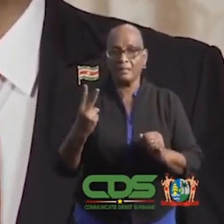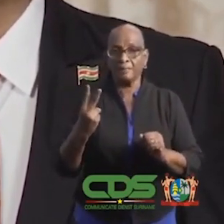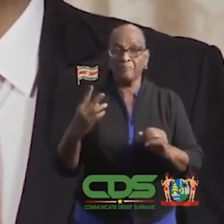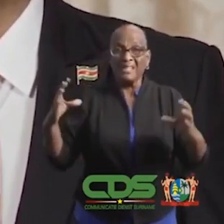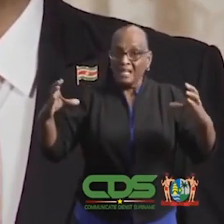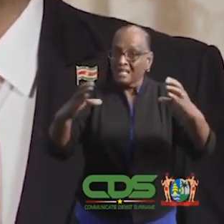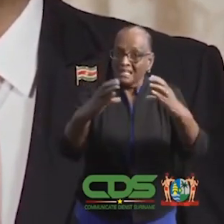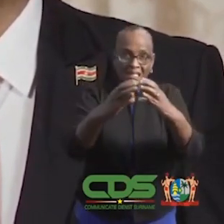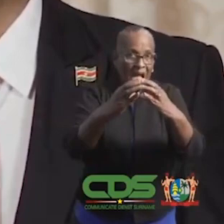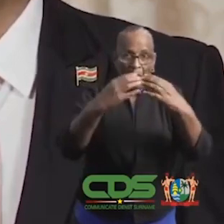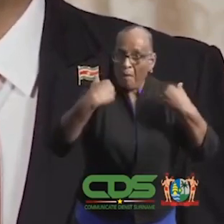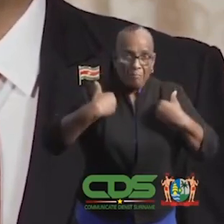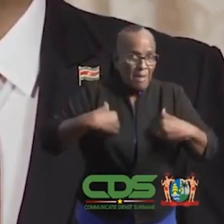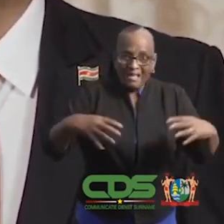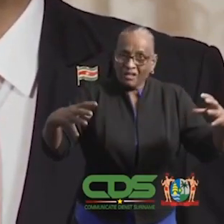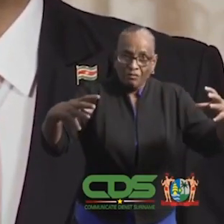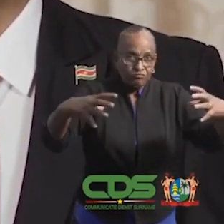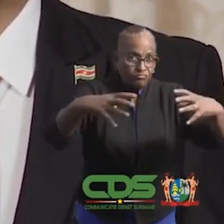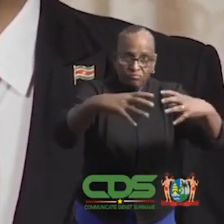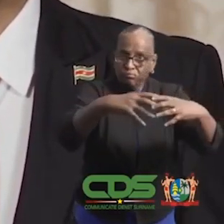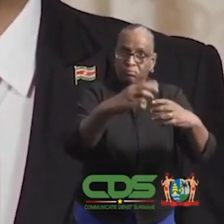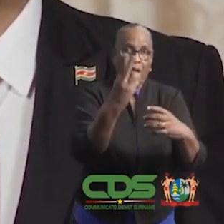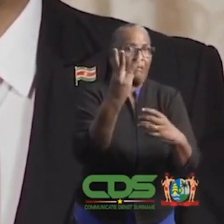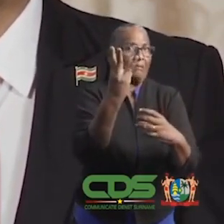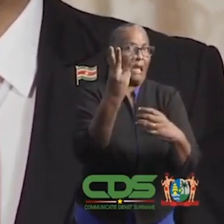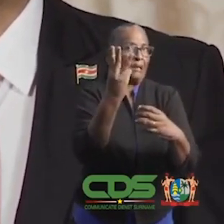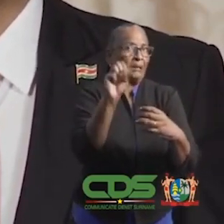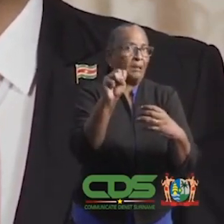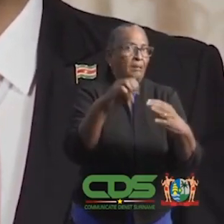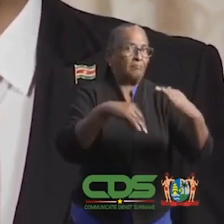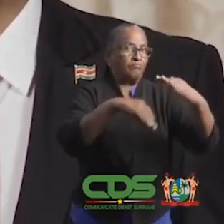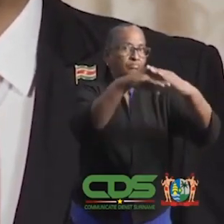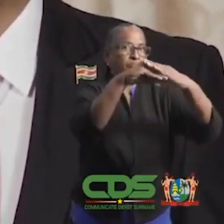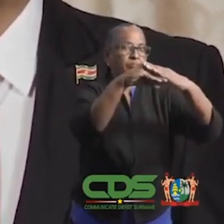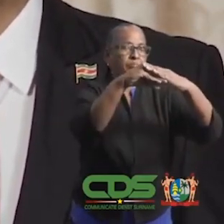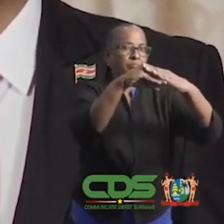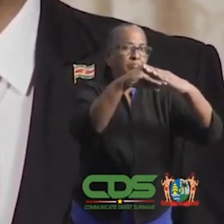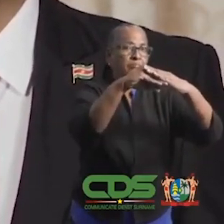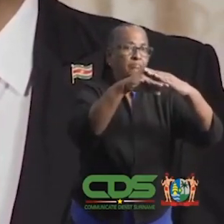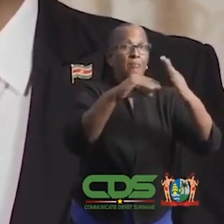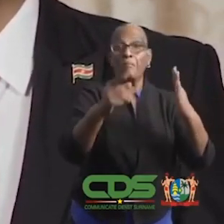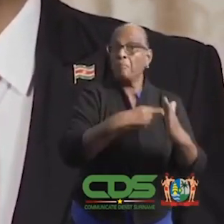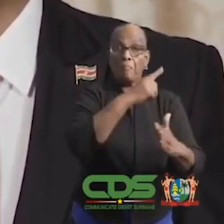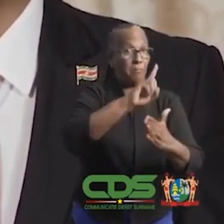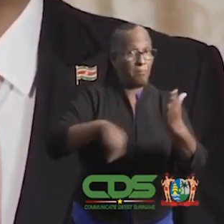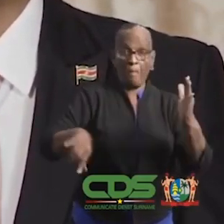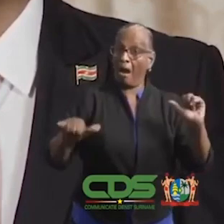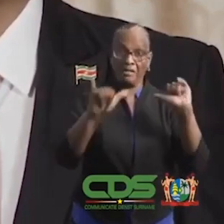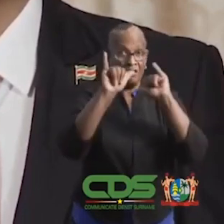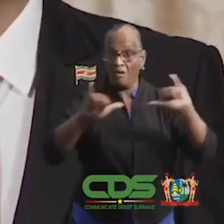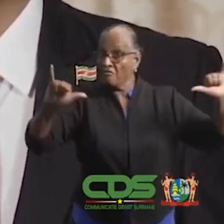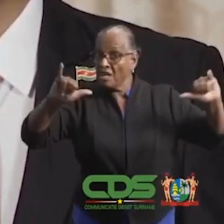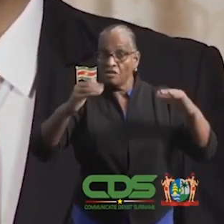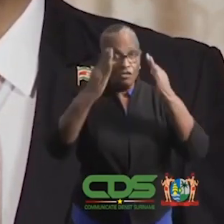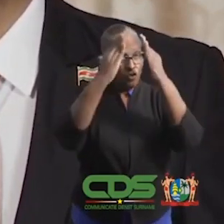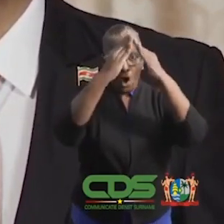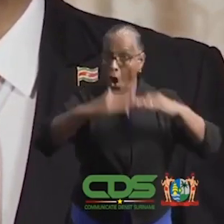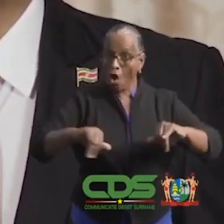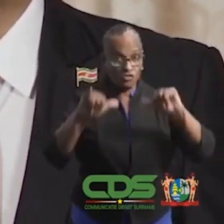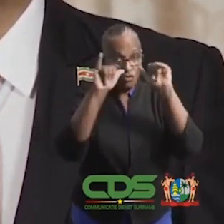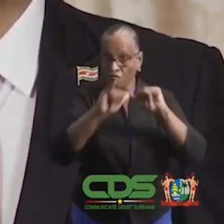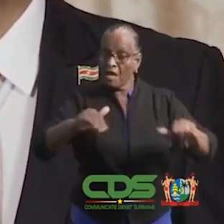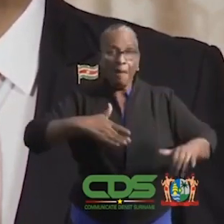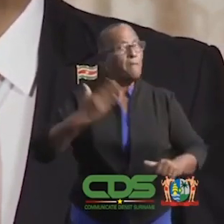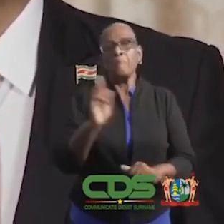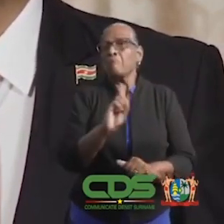Geen samenscholing van groepen groter dan 30 personen. Het is verboden feesten met inbegrip van huisfeesten te